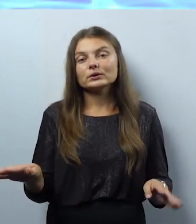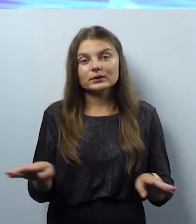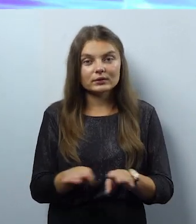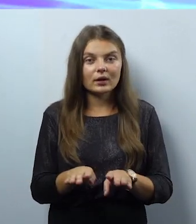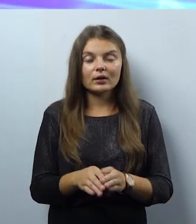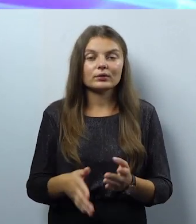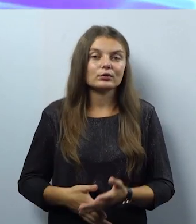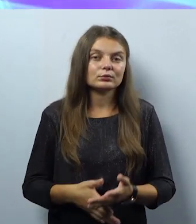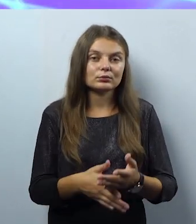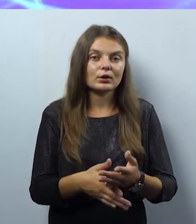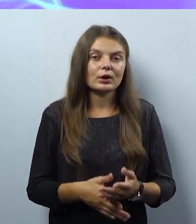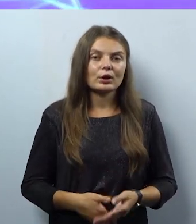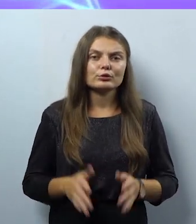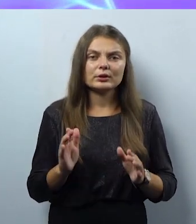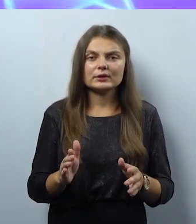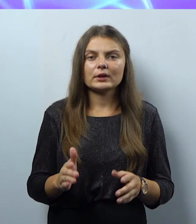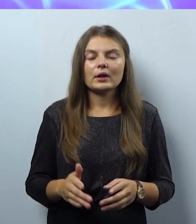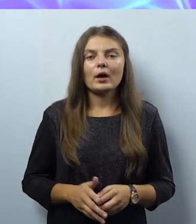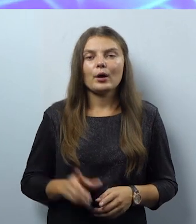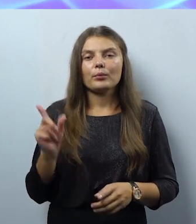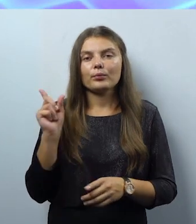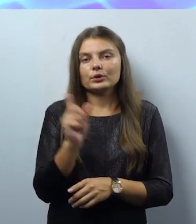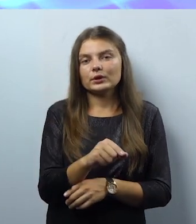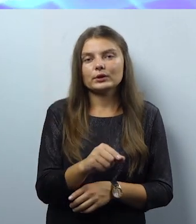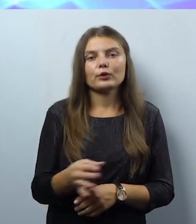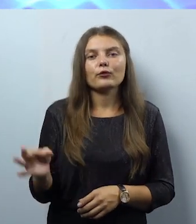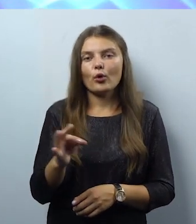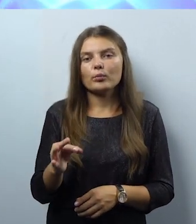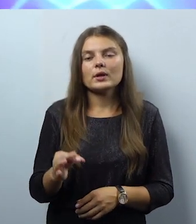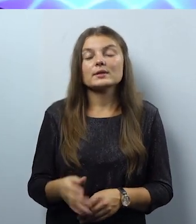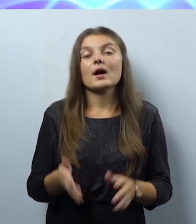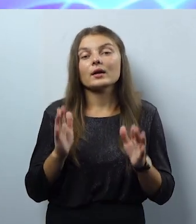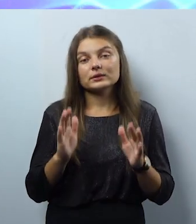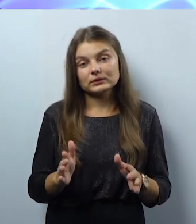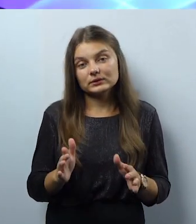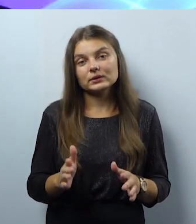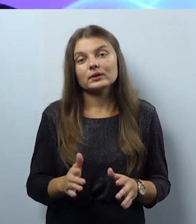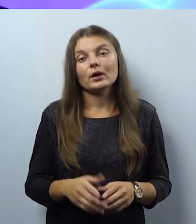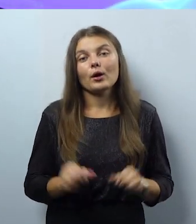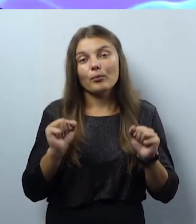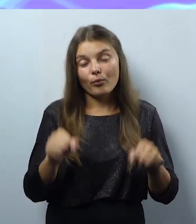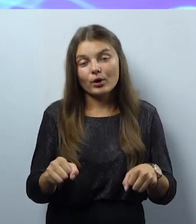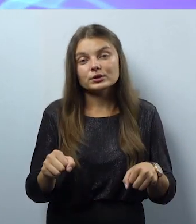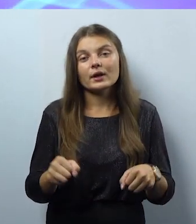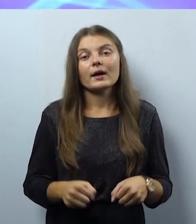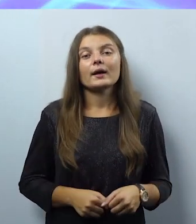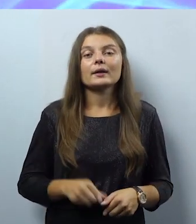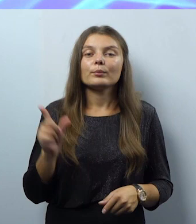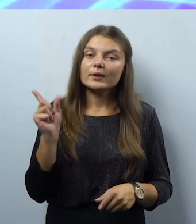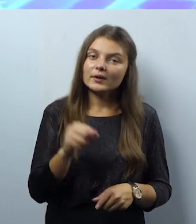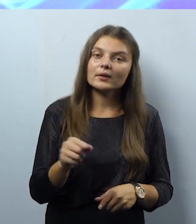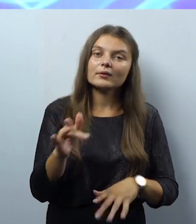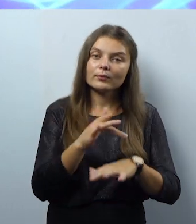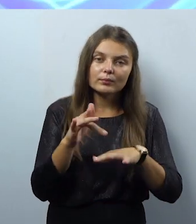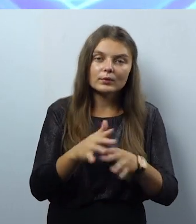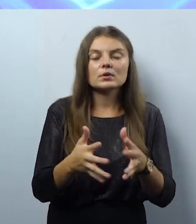ти їдеш до області, чи ти їдеш в наше містечко. Я думаю, що комфортніше завжди буде людям прийти до свого